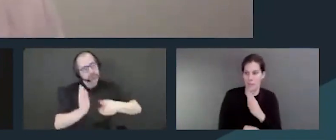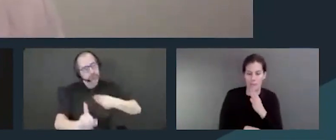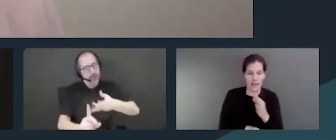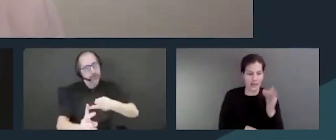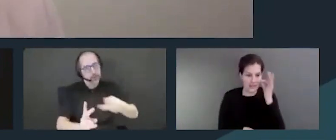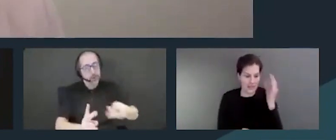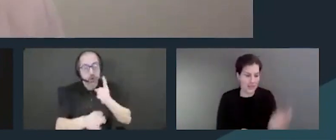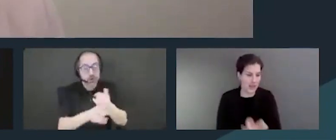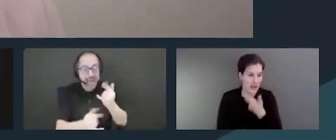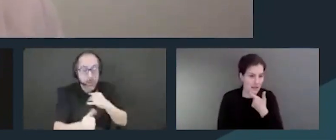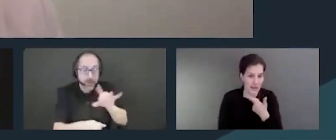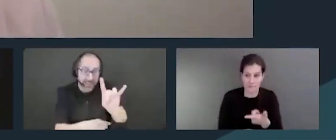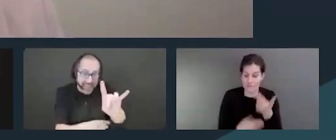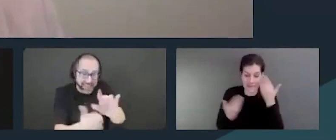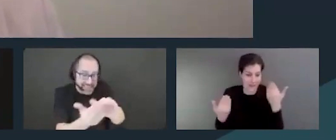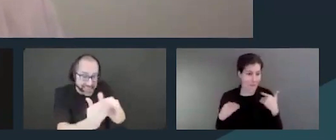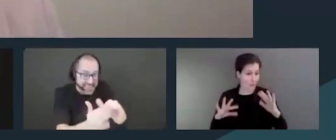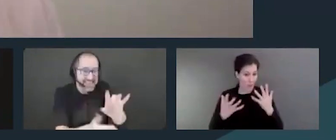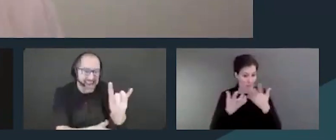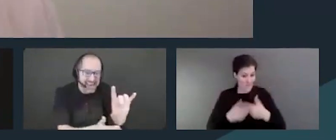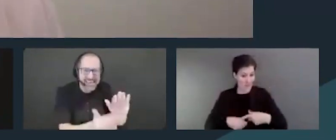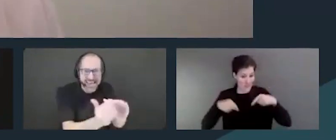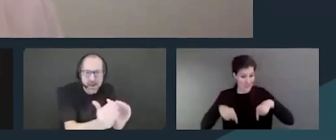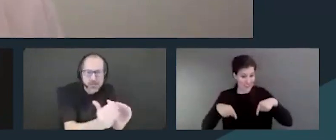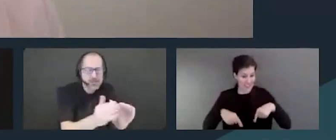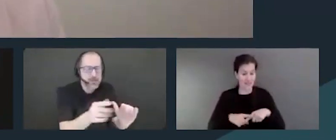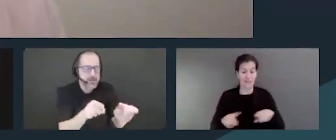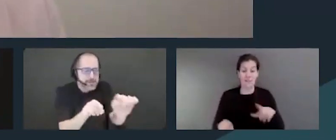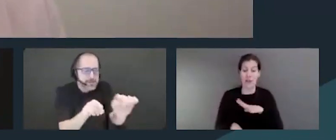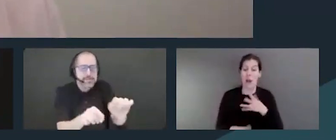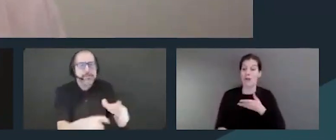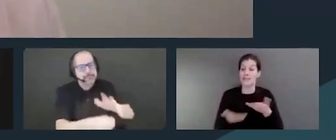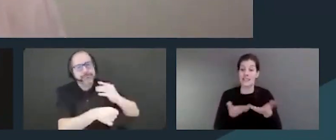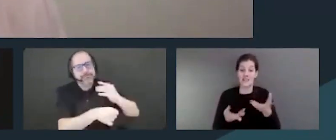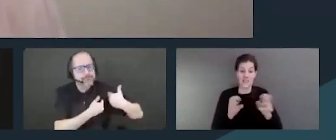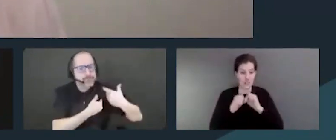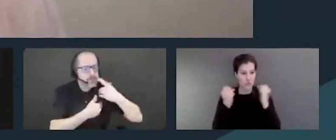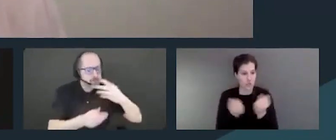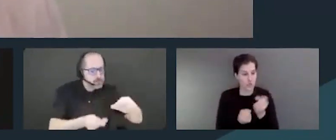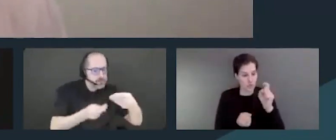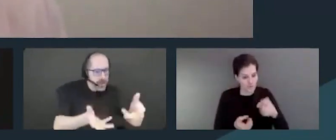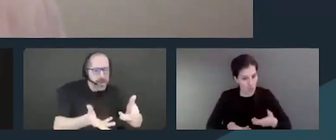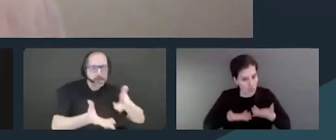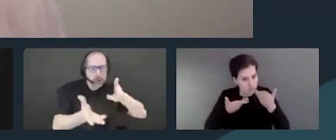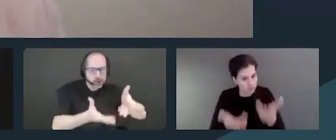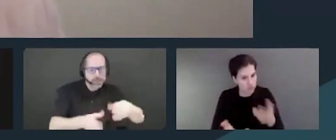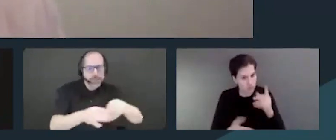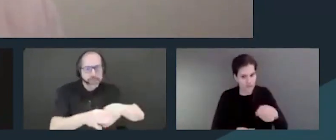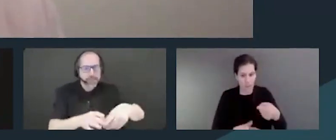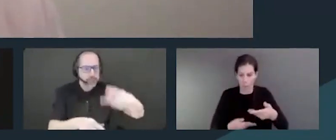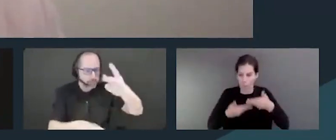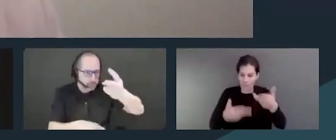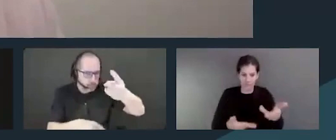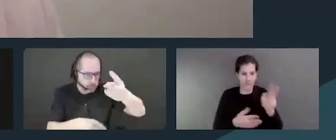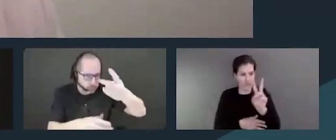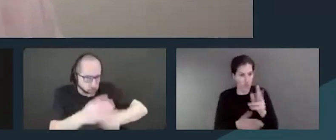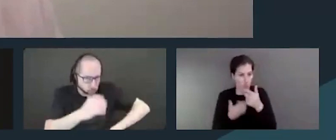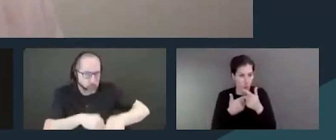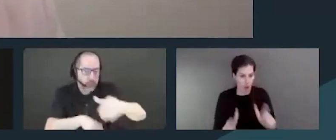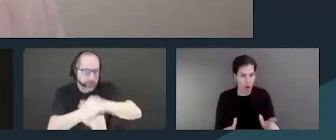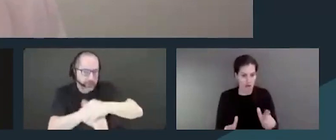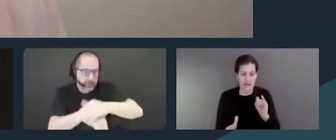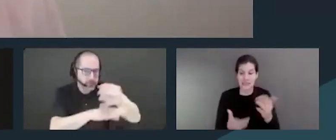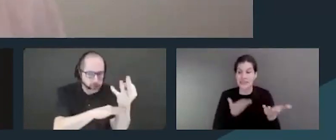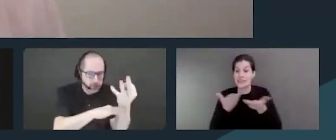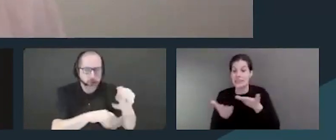euh, 8 organismes qui fournissent des services qui ont rapport avec les services sociaux et linguistiques.